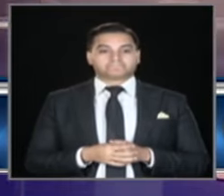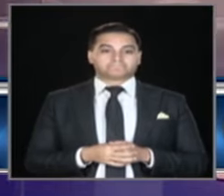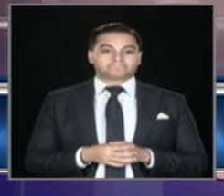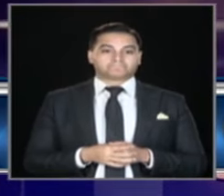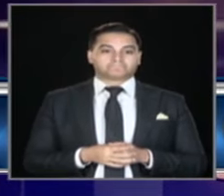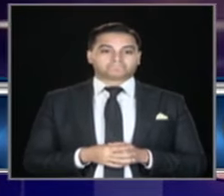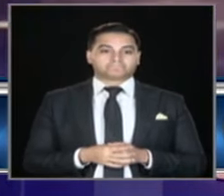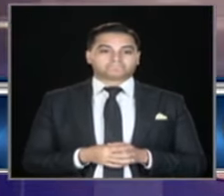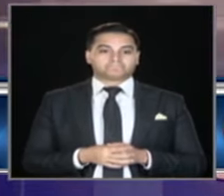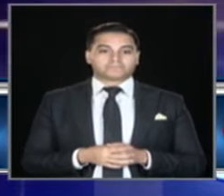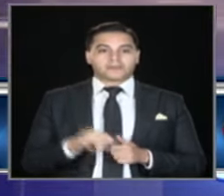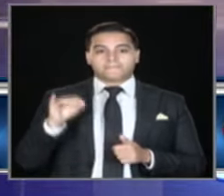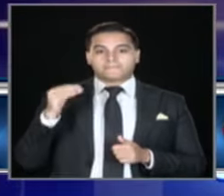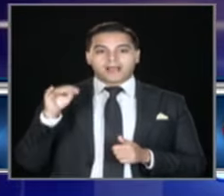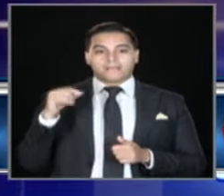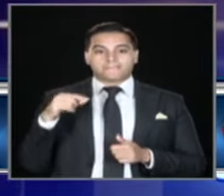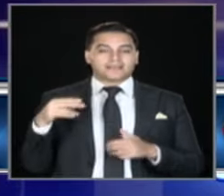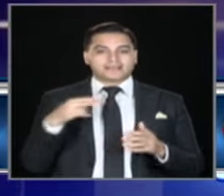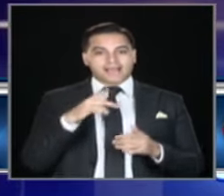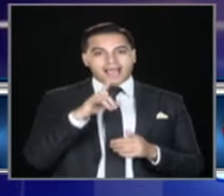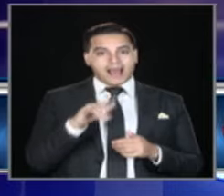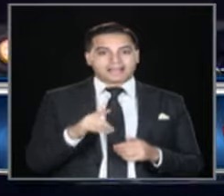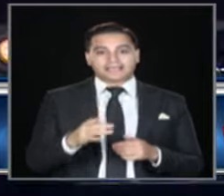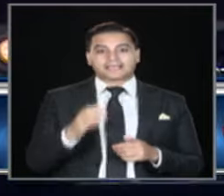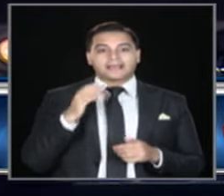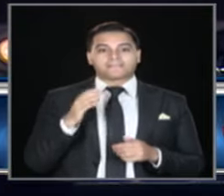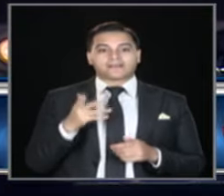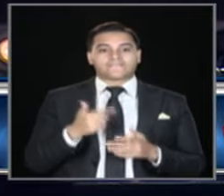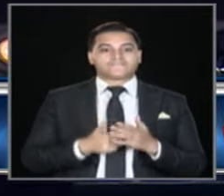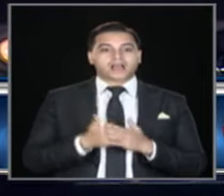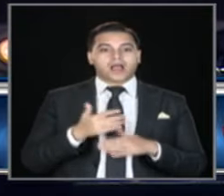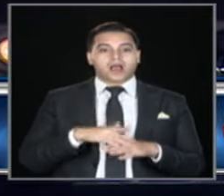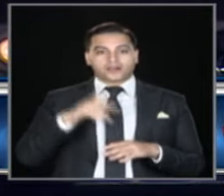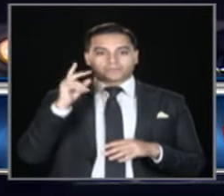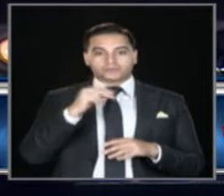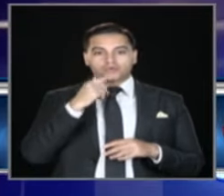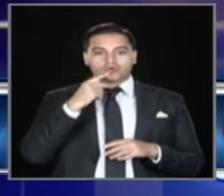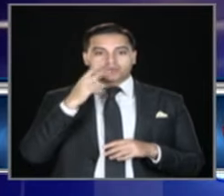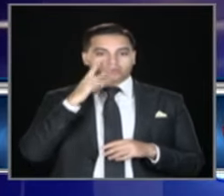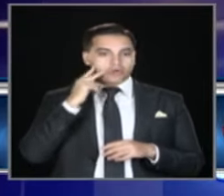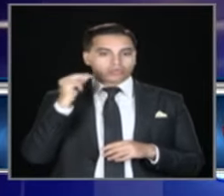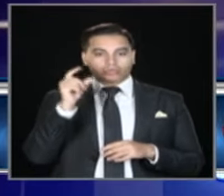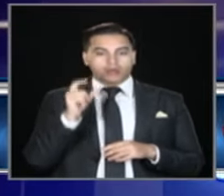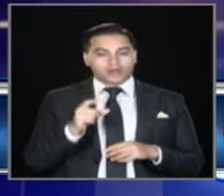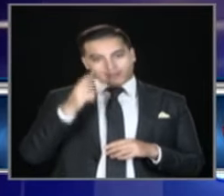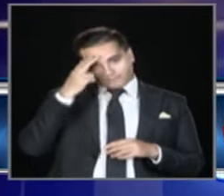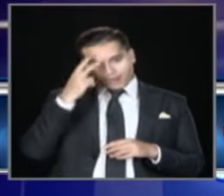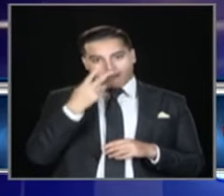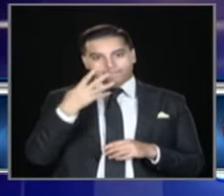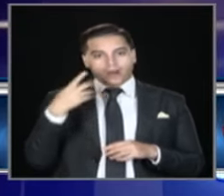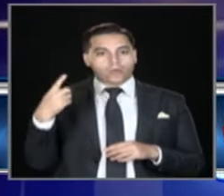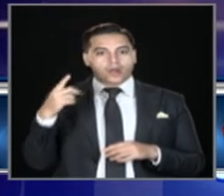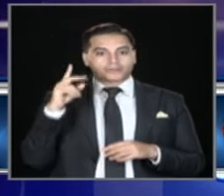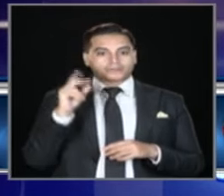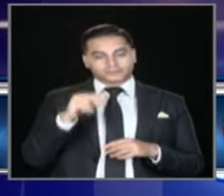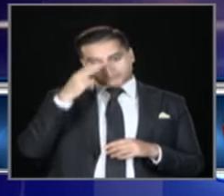20223 محمد علي اجابتك فاز على روما مقلات الترجيح 41 ان